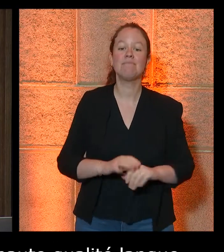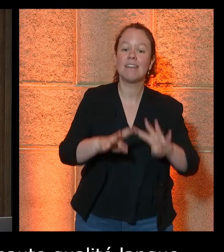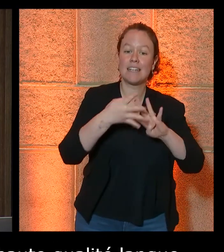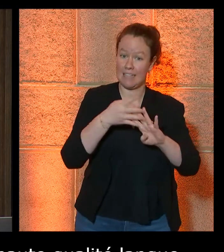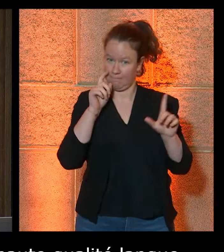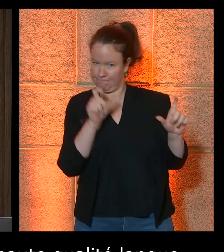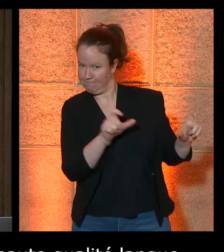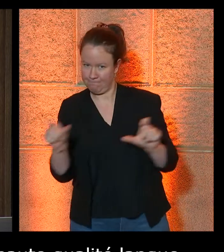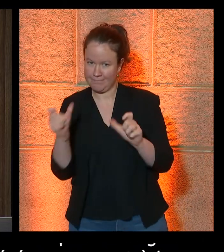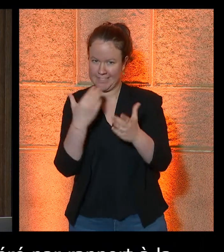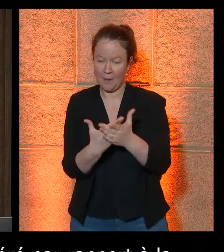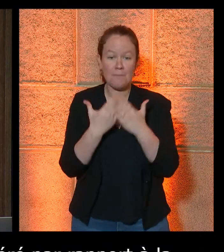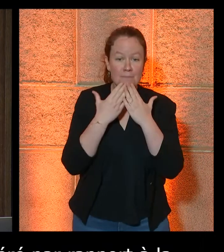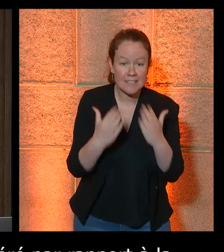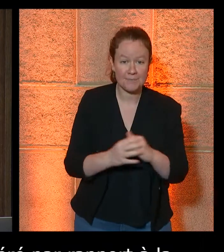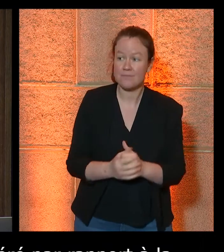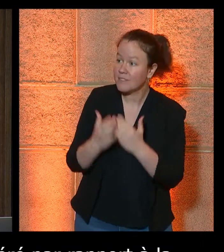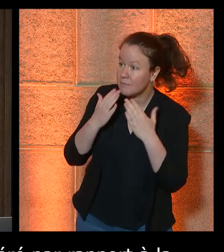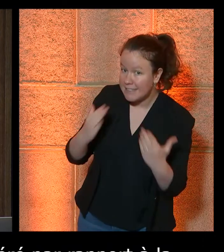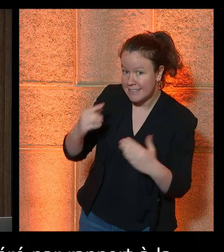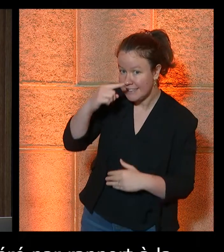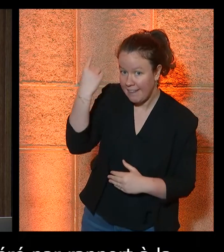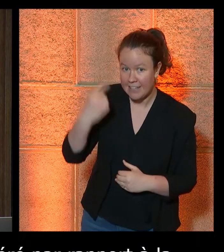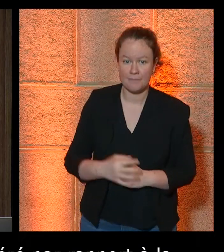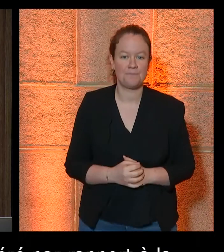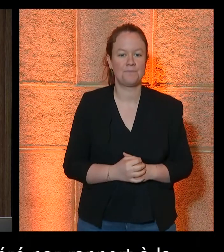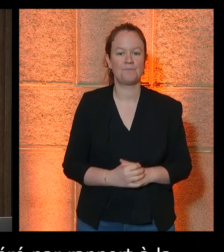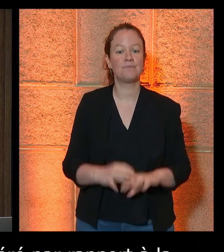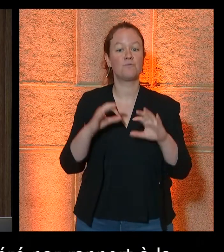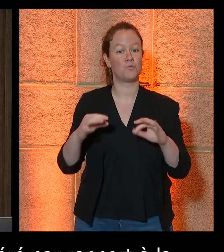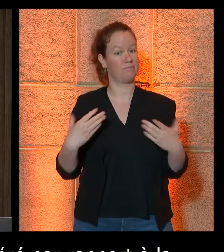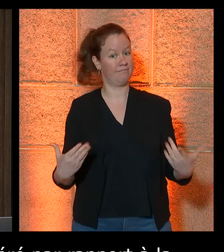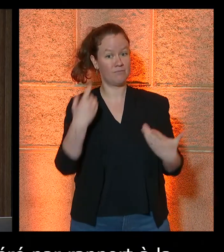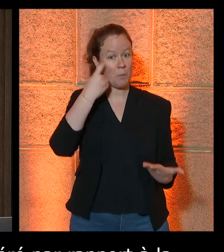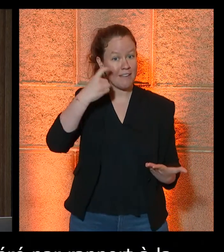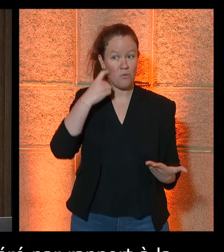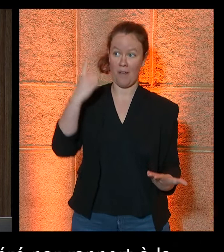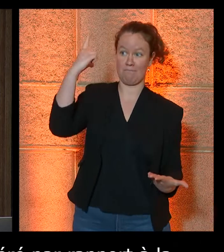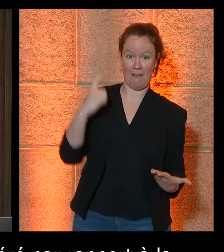Merci beaucoup Cédric. Donc, nous avons posé le cadre de cet observatoire donc, qui